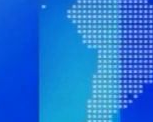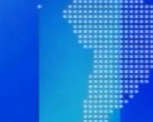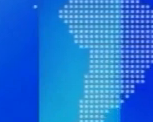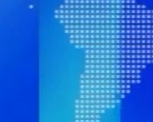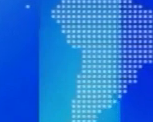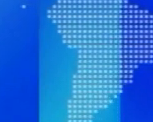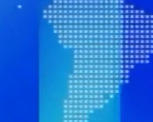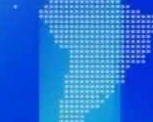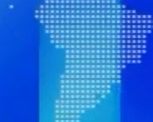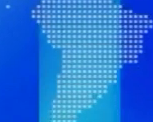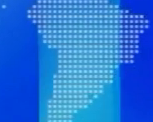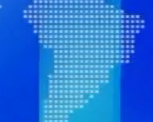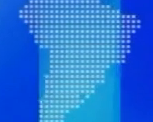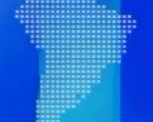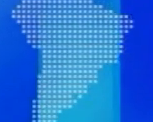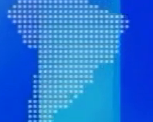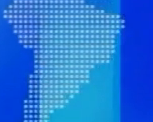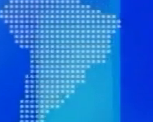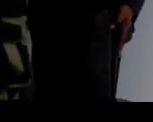des opérations Sukola 2. Suivez.